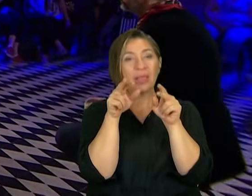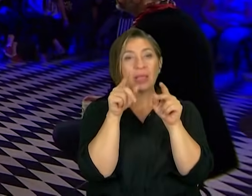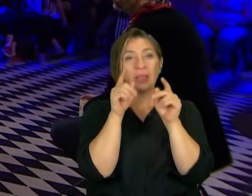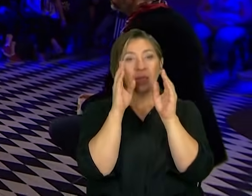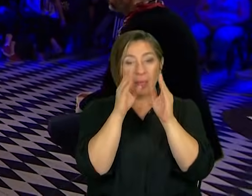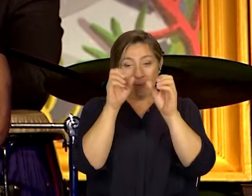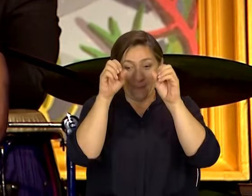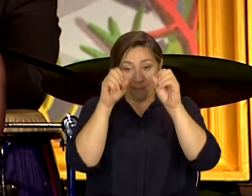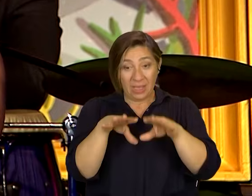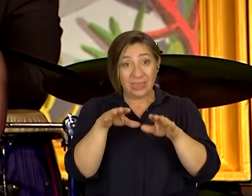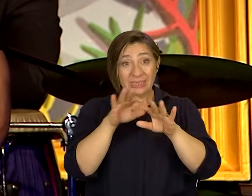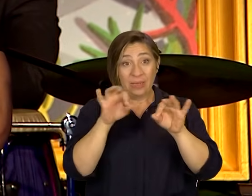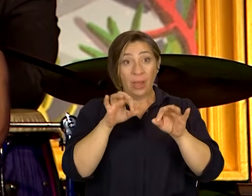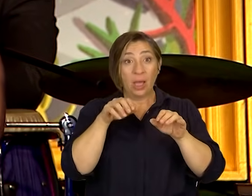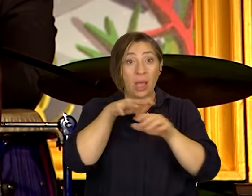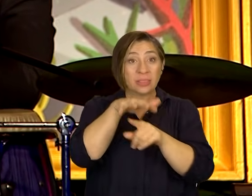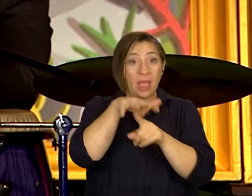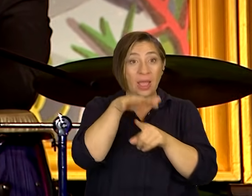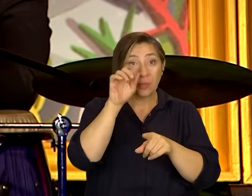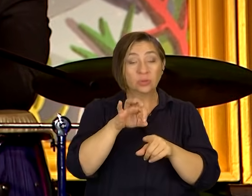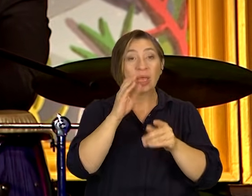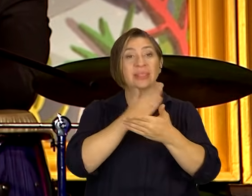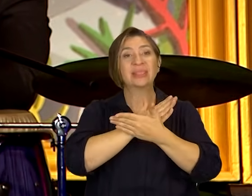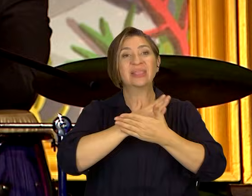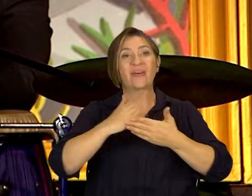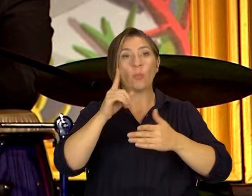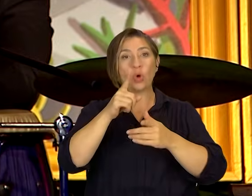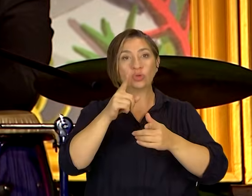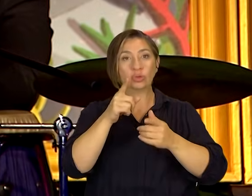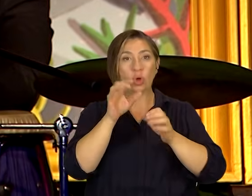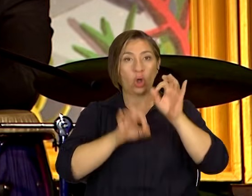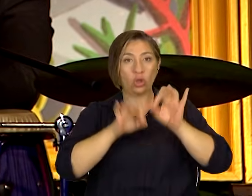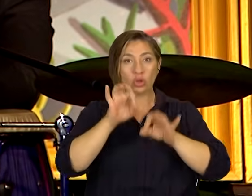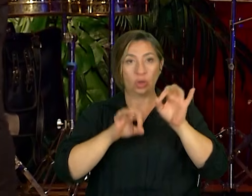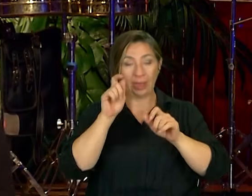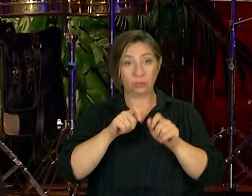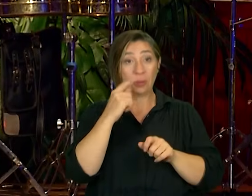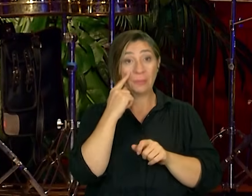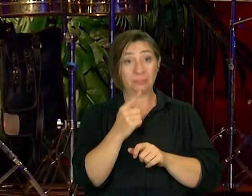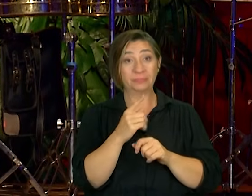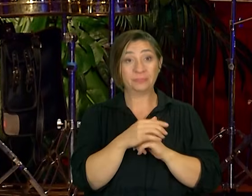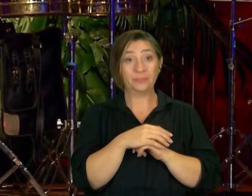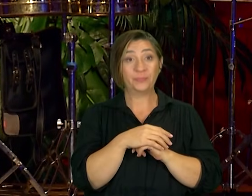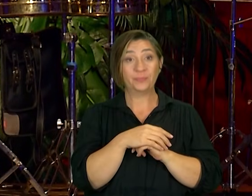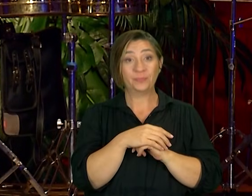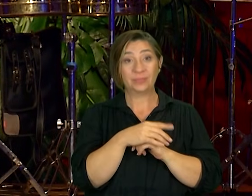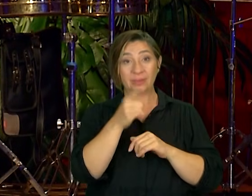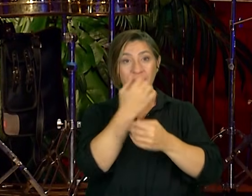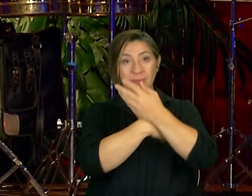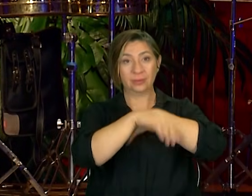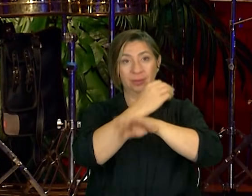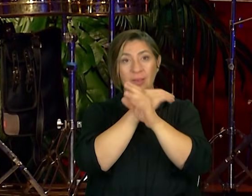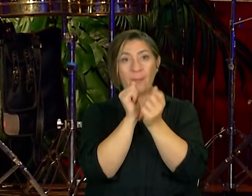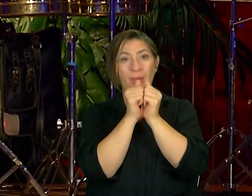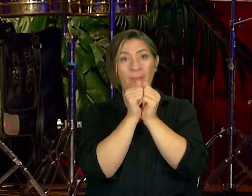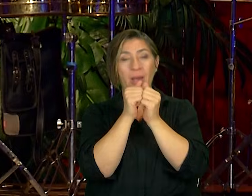Merkezi terk ettiği zaman ataklar yapıyoruz. Ve sürekli onun basıncını kontrol ediyoruz. Bize uygulamış olduğu basıncı. Kollar sürekli onunla